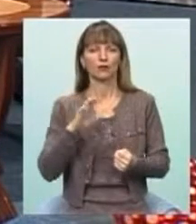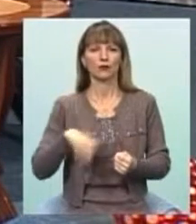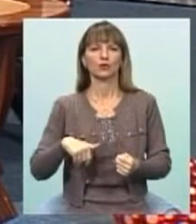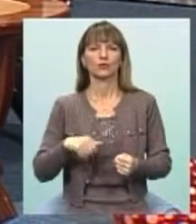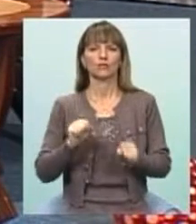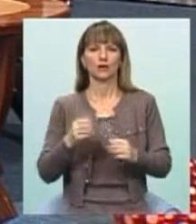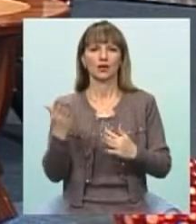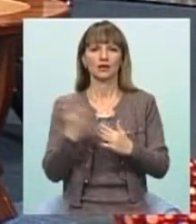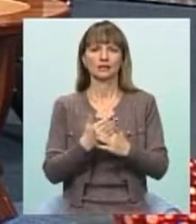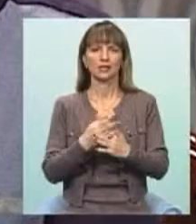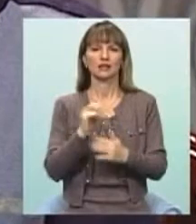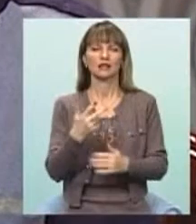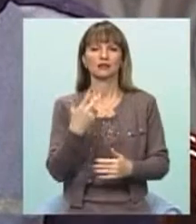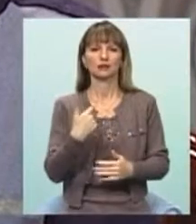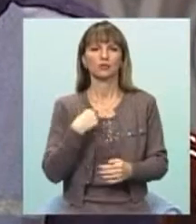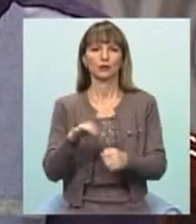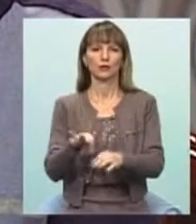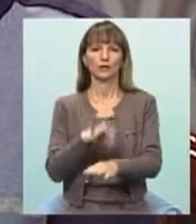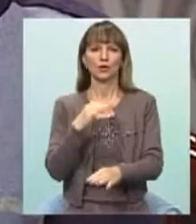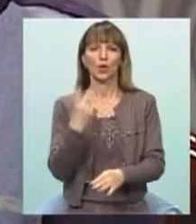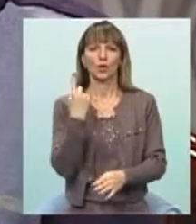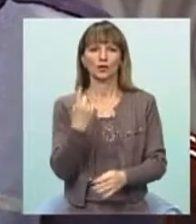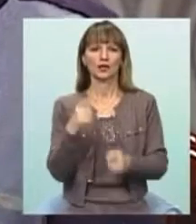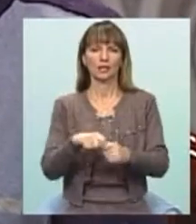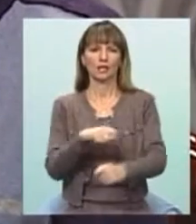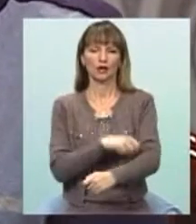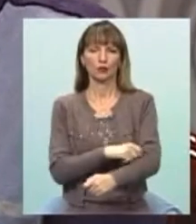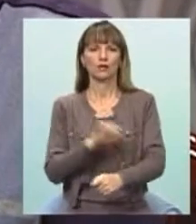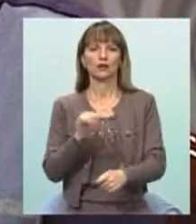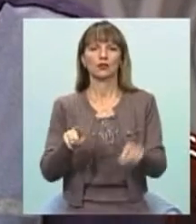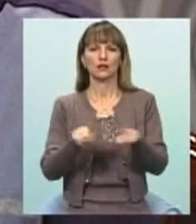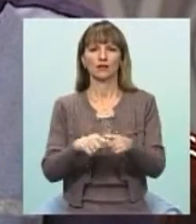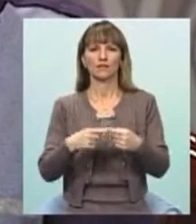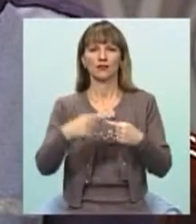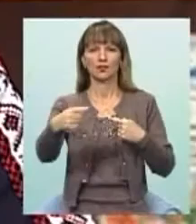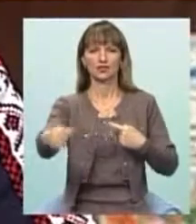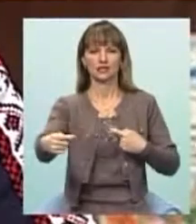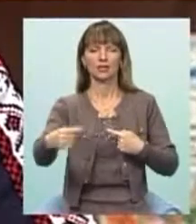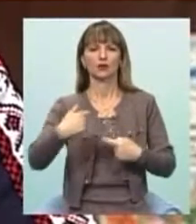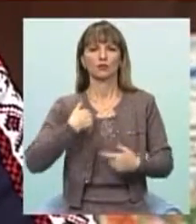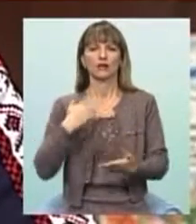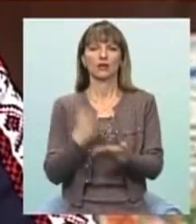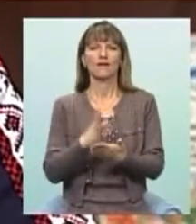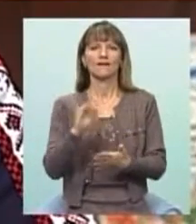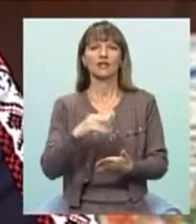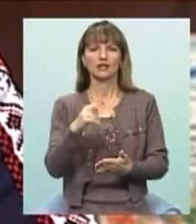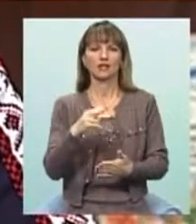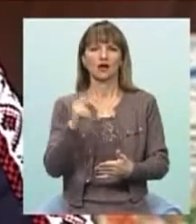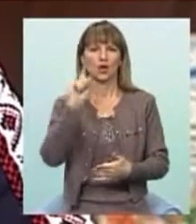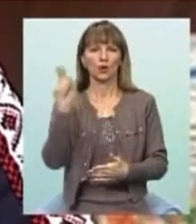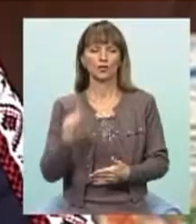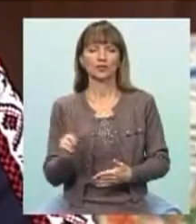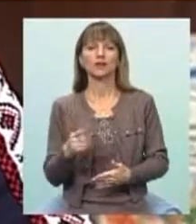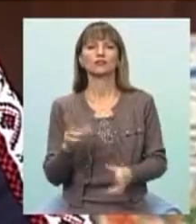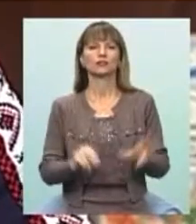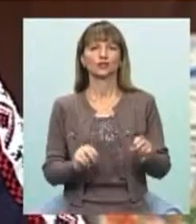уже розділивши цифру на 3, ми отримуємо 1 кілометр, і саме на такій відстані ми і знаходимося від грози. Так. Як ти